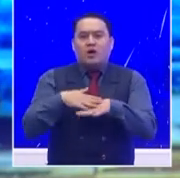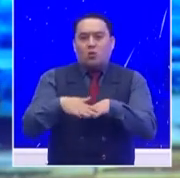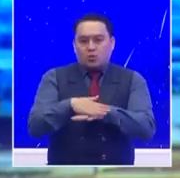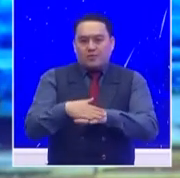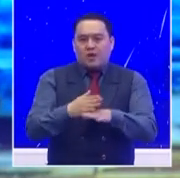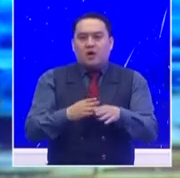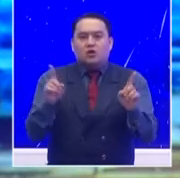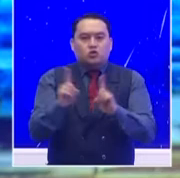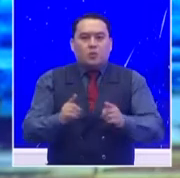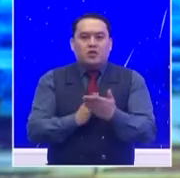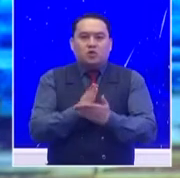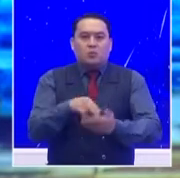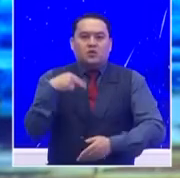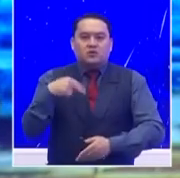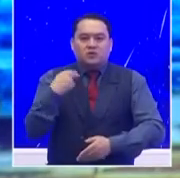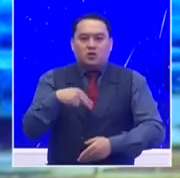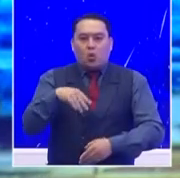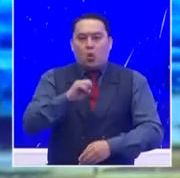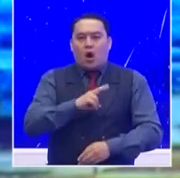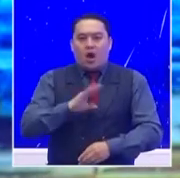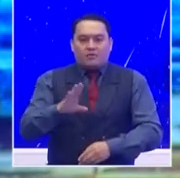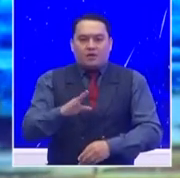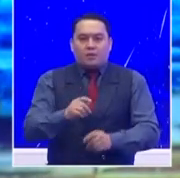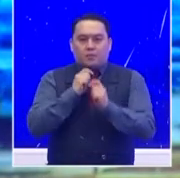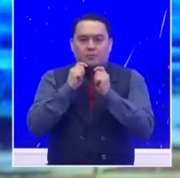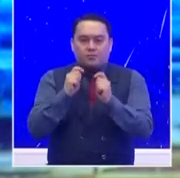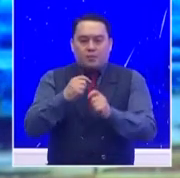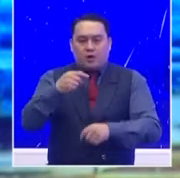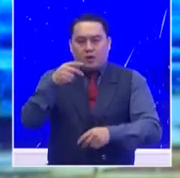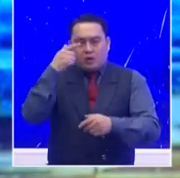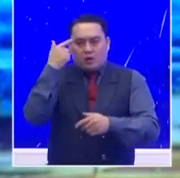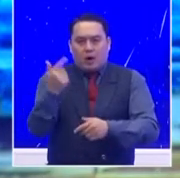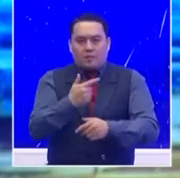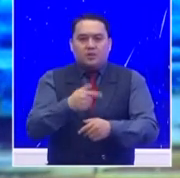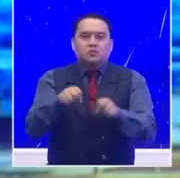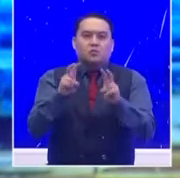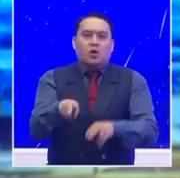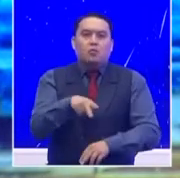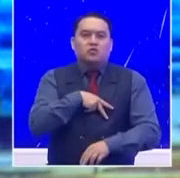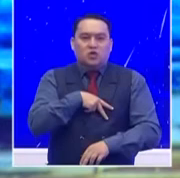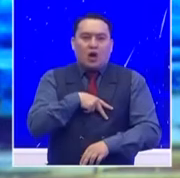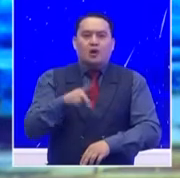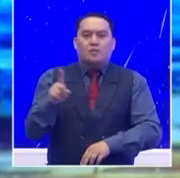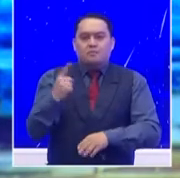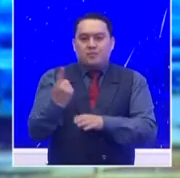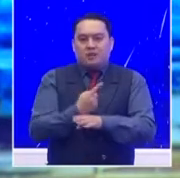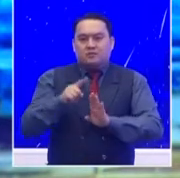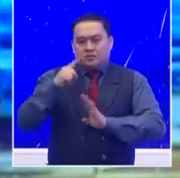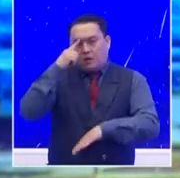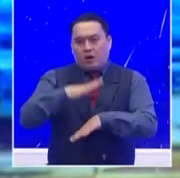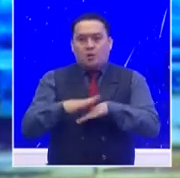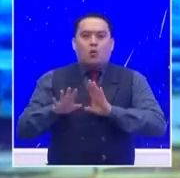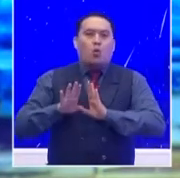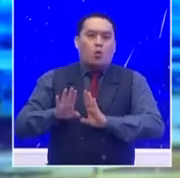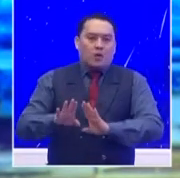за особые заслуги президент страны касым-жомарт токаев отметил благодарственным письмом и специальным нагрудным знаком первого заместителя акима области